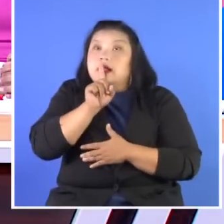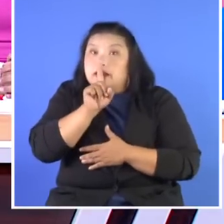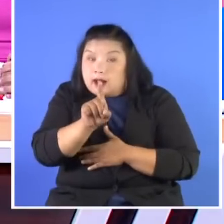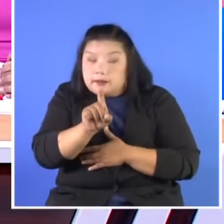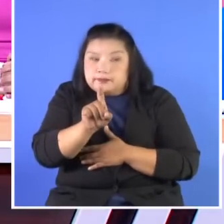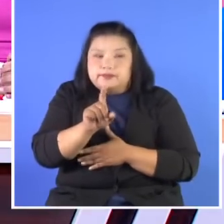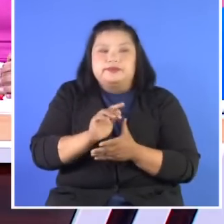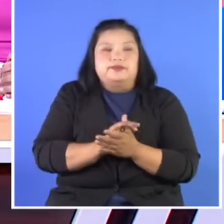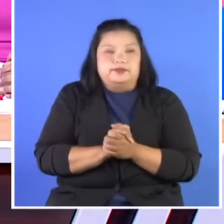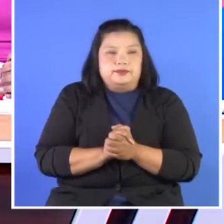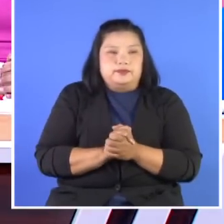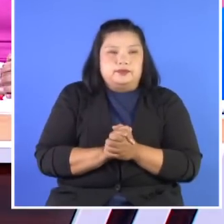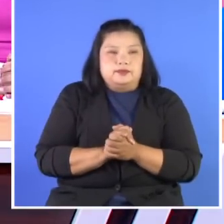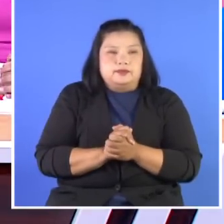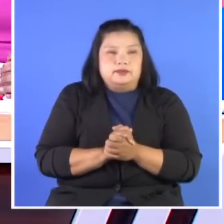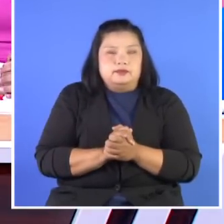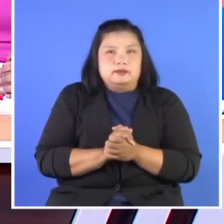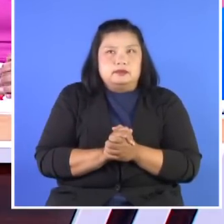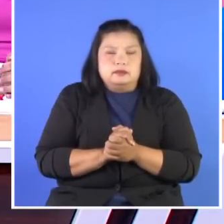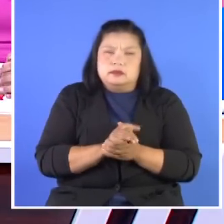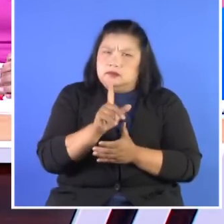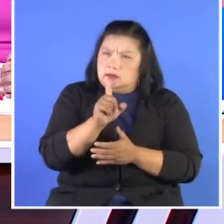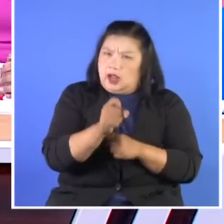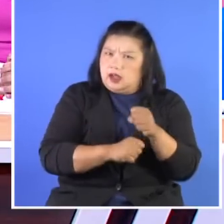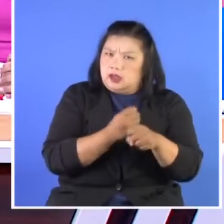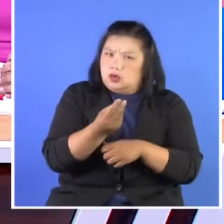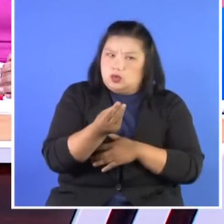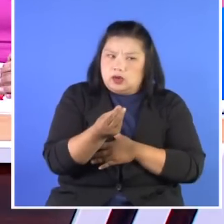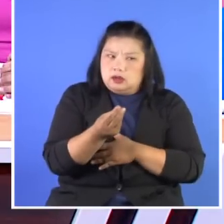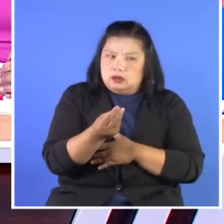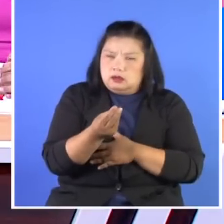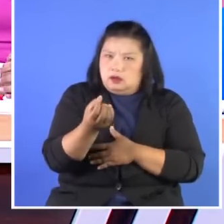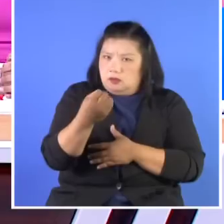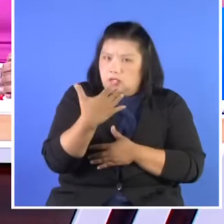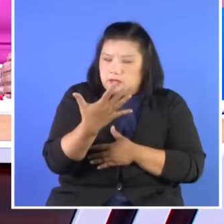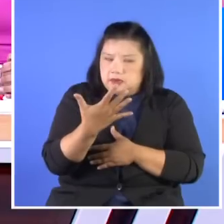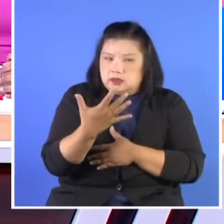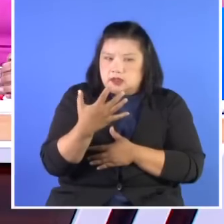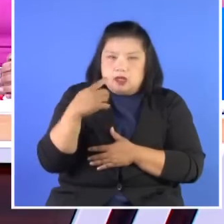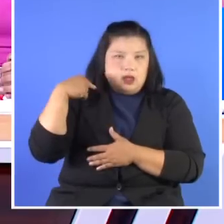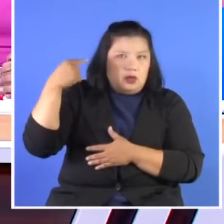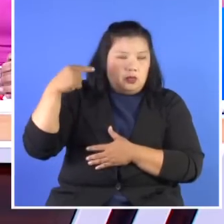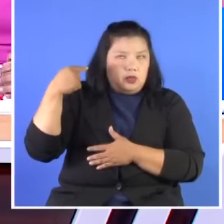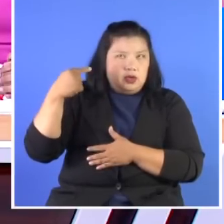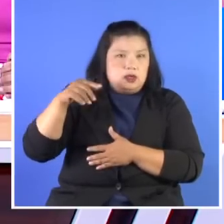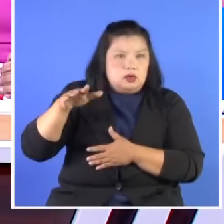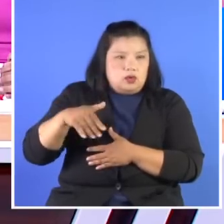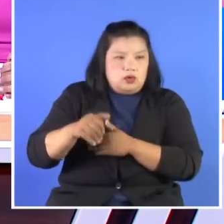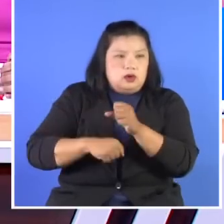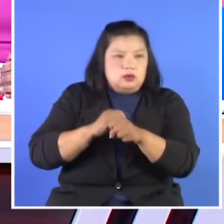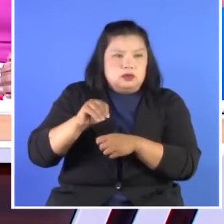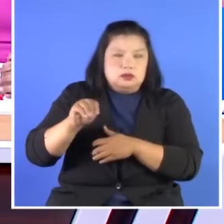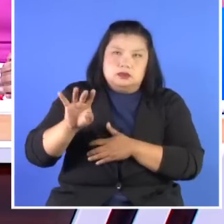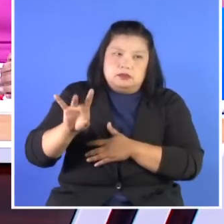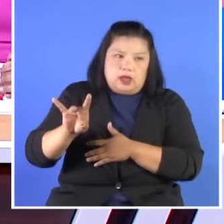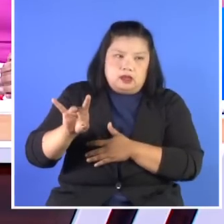คุณนพดลตอนที่ตายอายุเท่าไหร่นะไม่บอกแต่ว่าน้องสาวอายุ 48ปีพี่ชายที่ตายอายุ